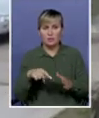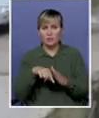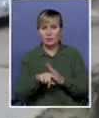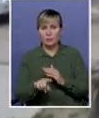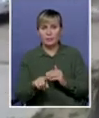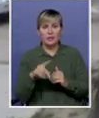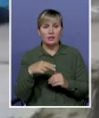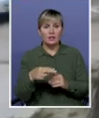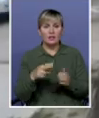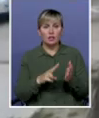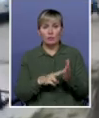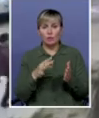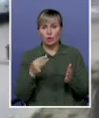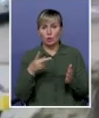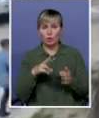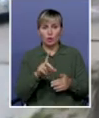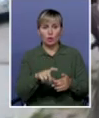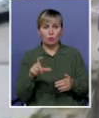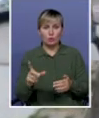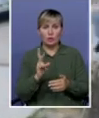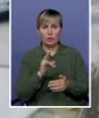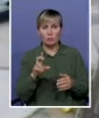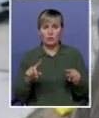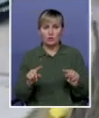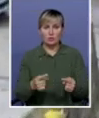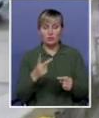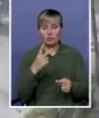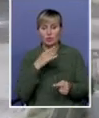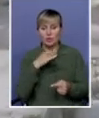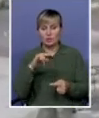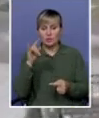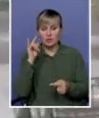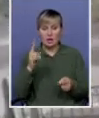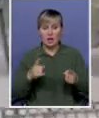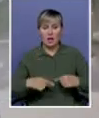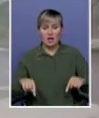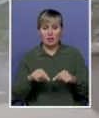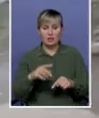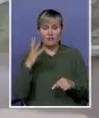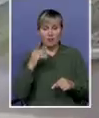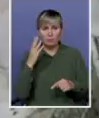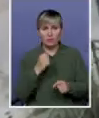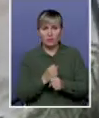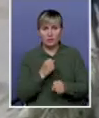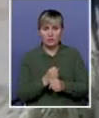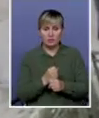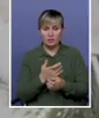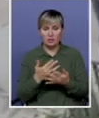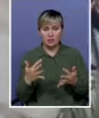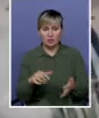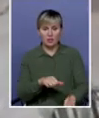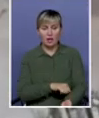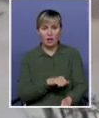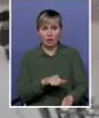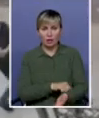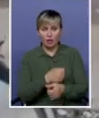Абдугали. 27 июля сотрудники КНБ задержали двух казахстанцев, организовавших в Алматы производство синтетических